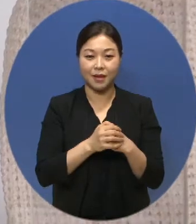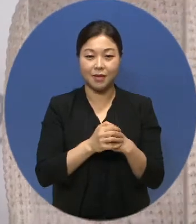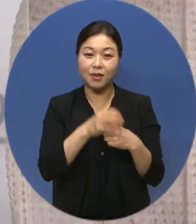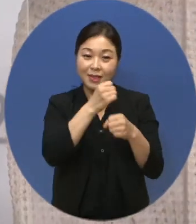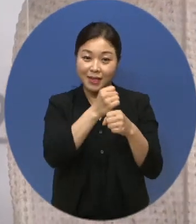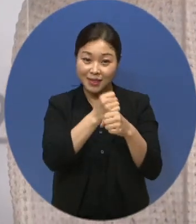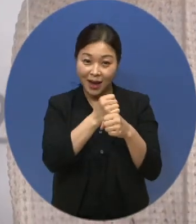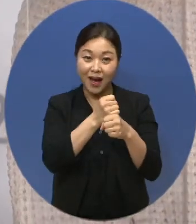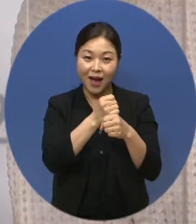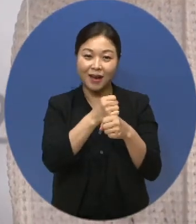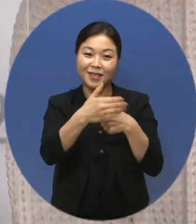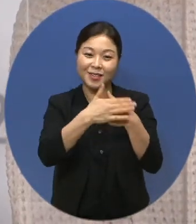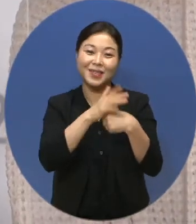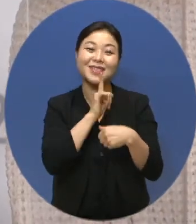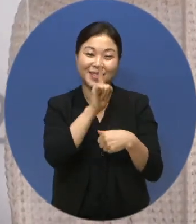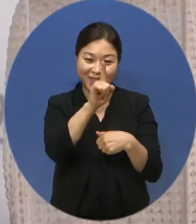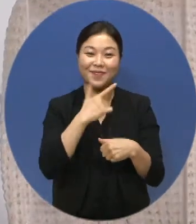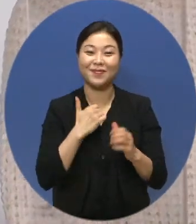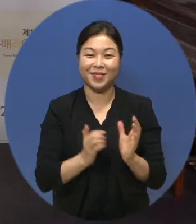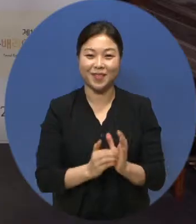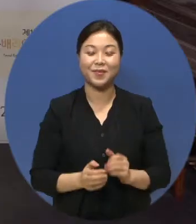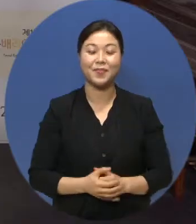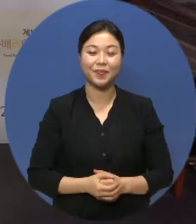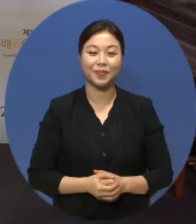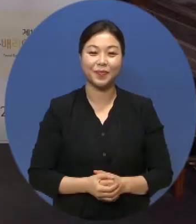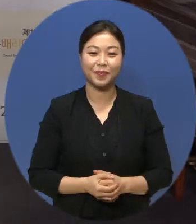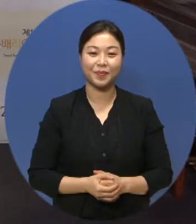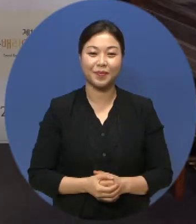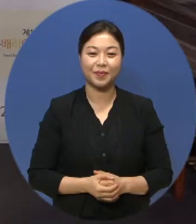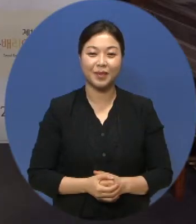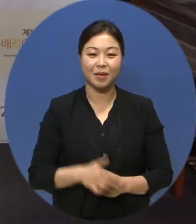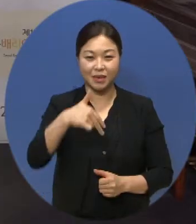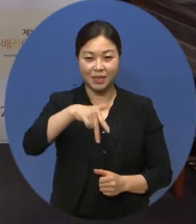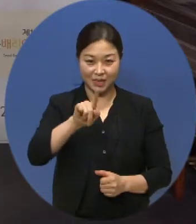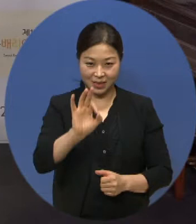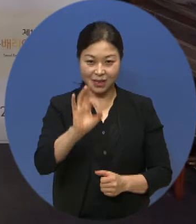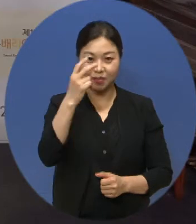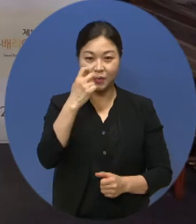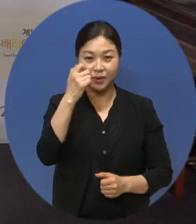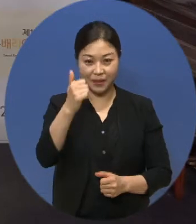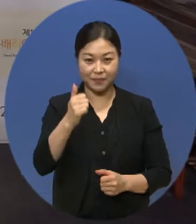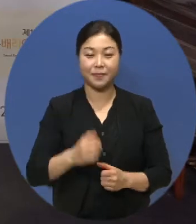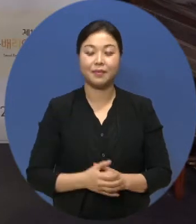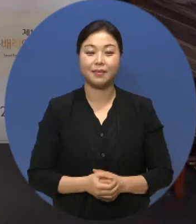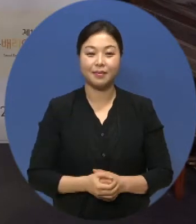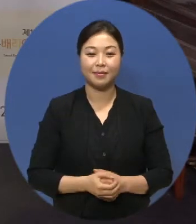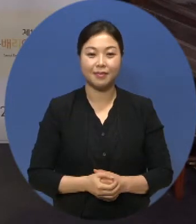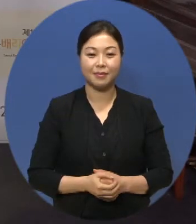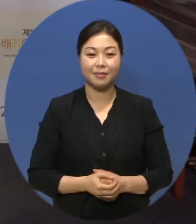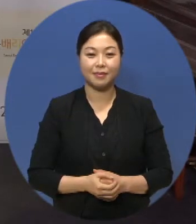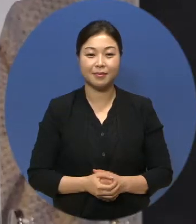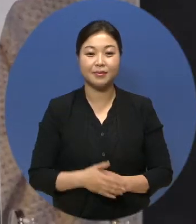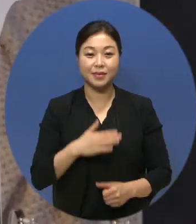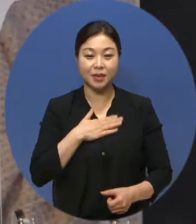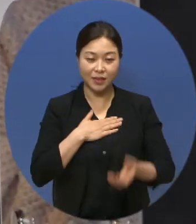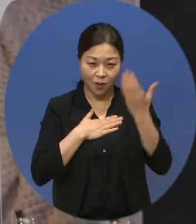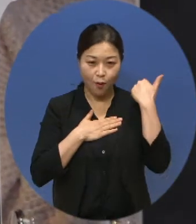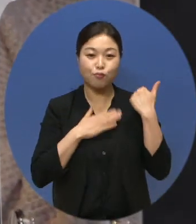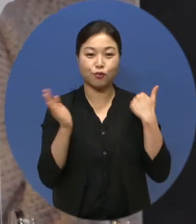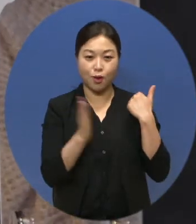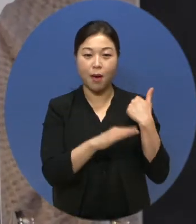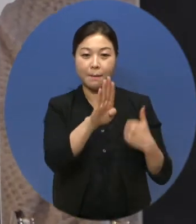하게 됐었던 것 같습니다. 네. 네. 그리고 장 감독님. 네, 저는 전부터